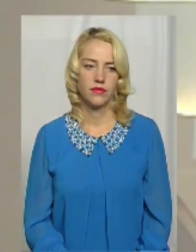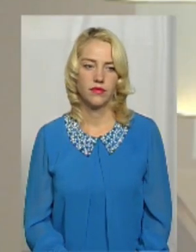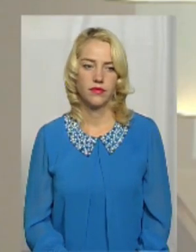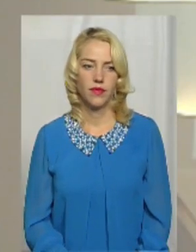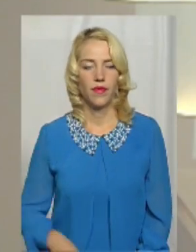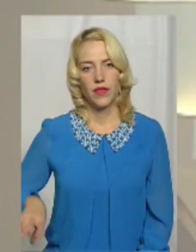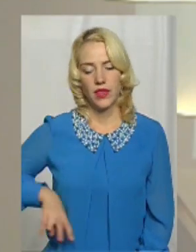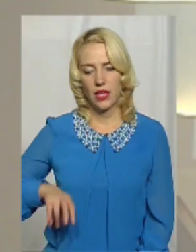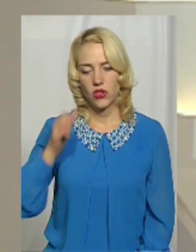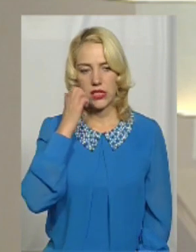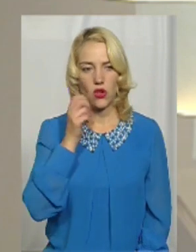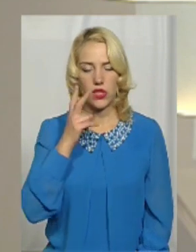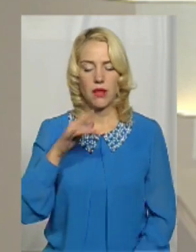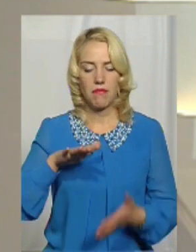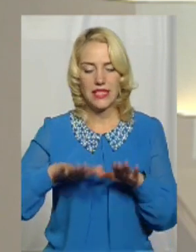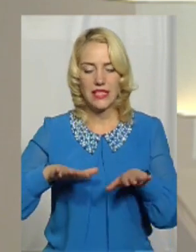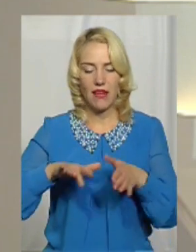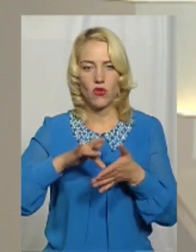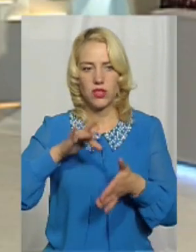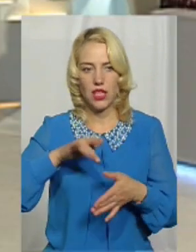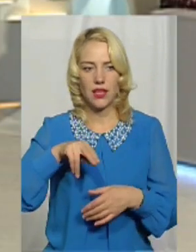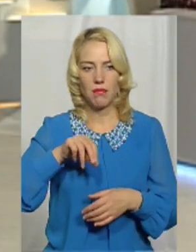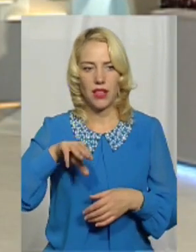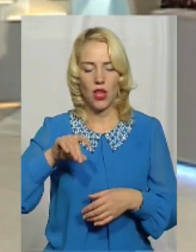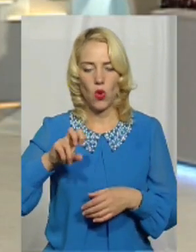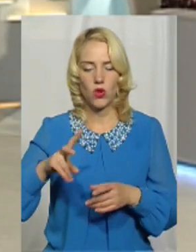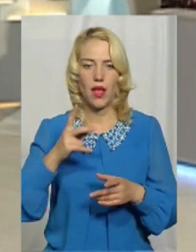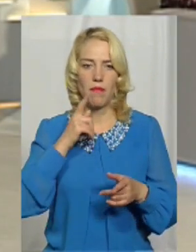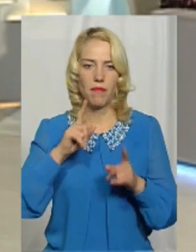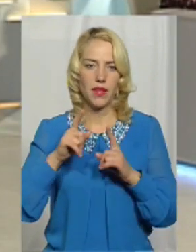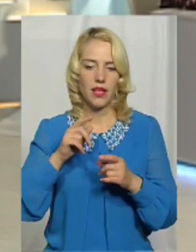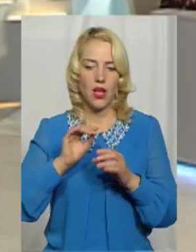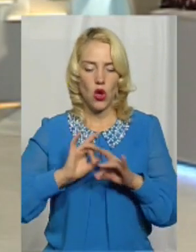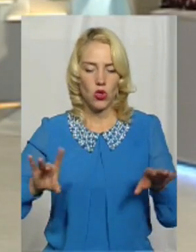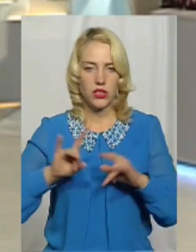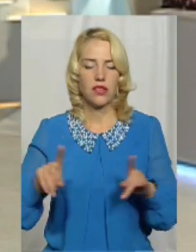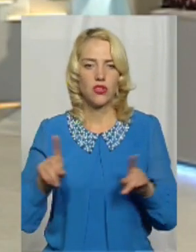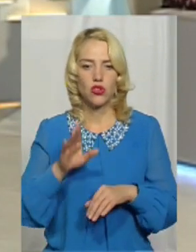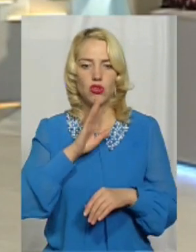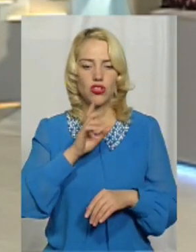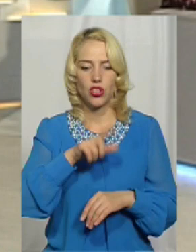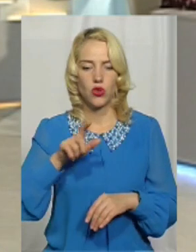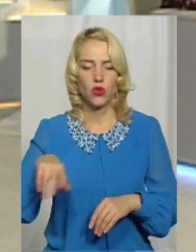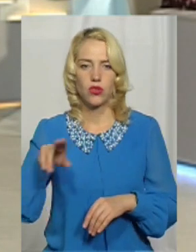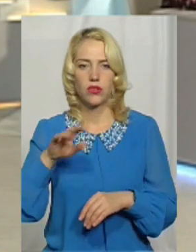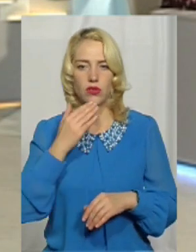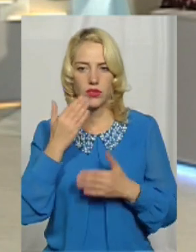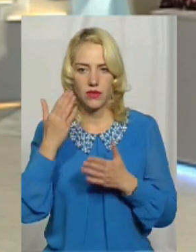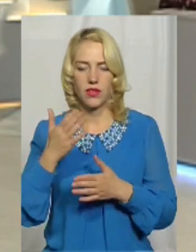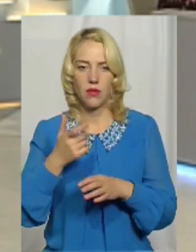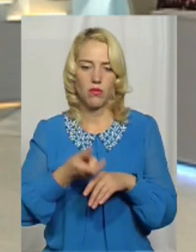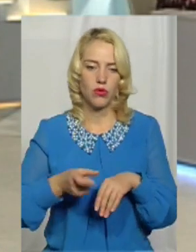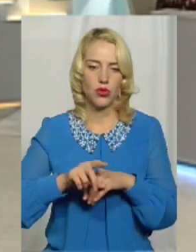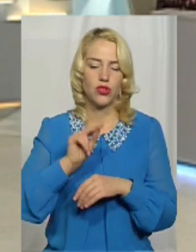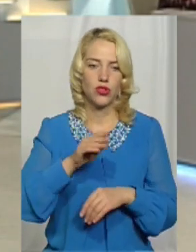От директор Старокостянтинівського місцевого центру Олександр Петлюк сьогодні на прес-конференції наголосив, що жінок до них звертається наполовину